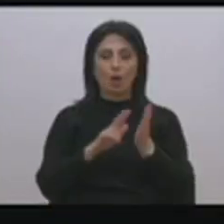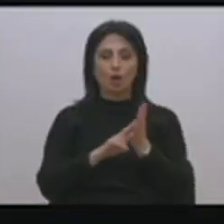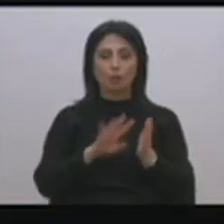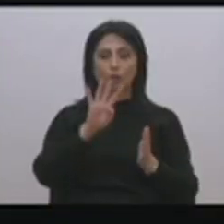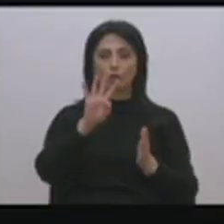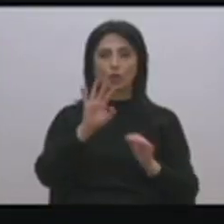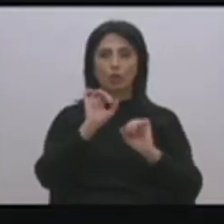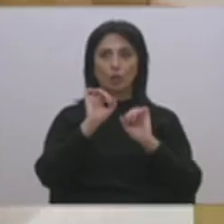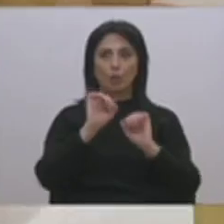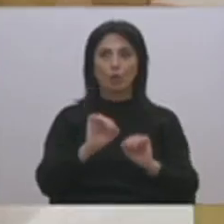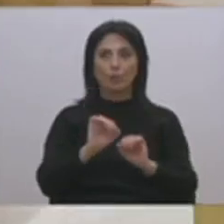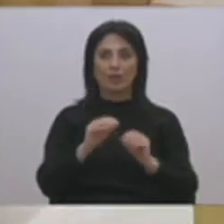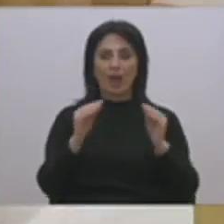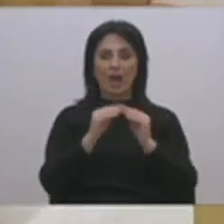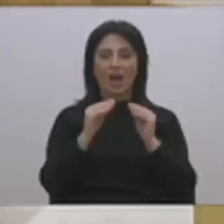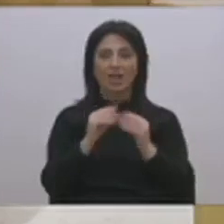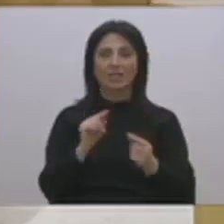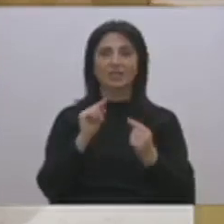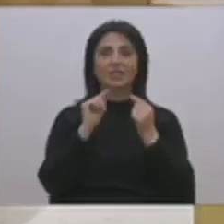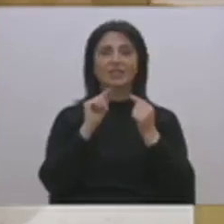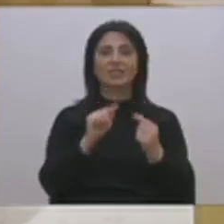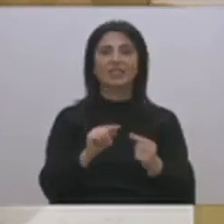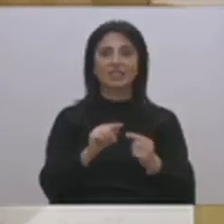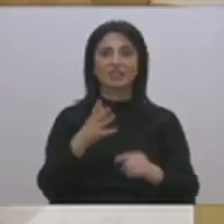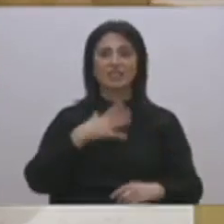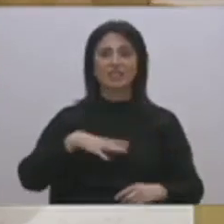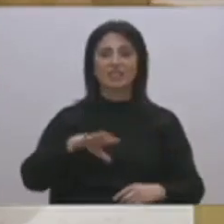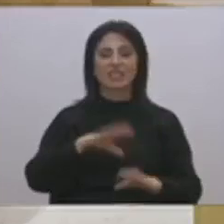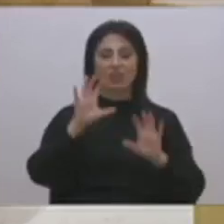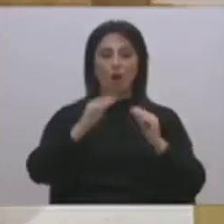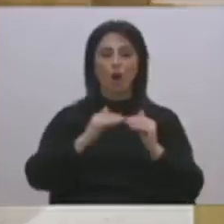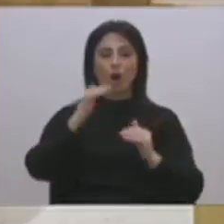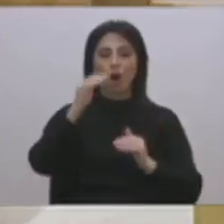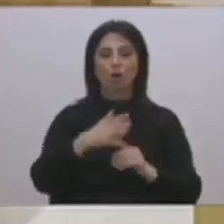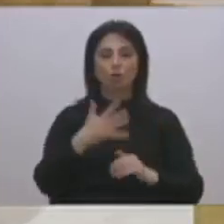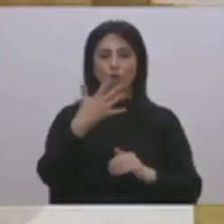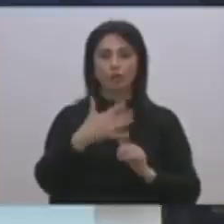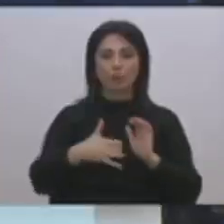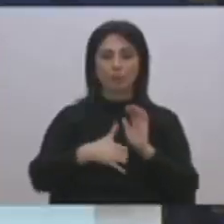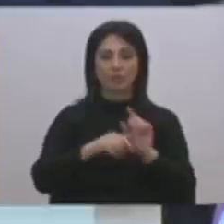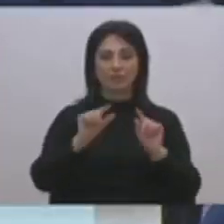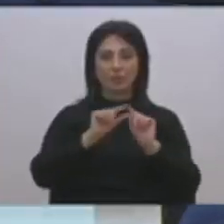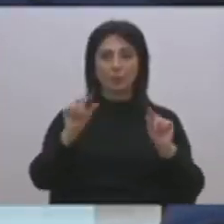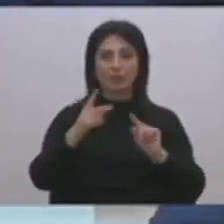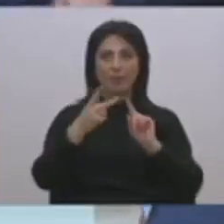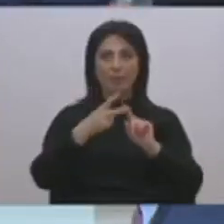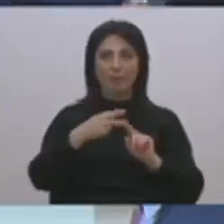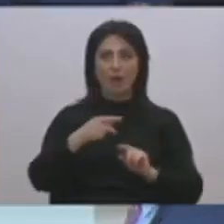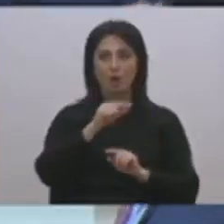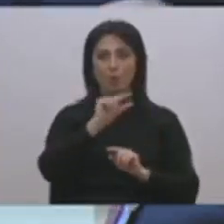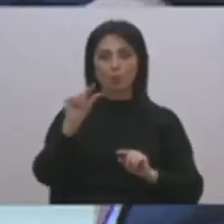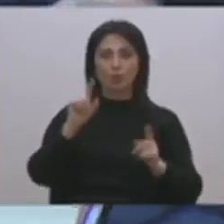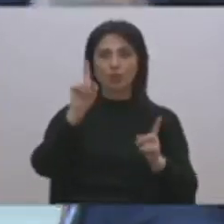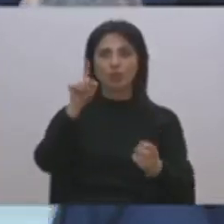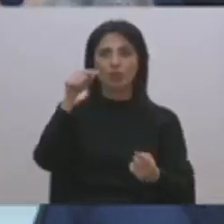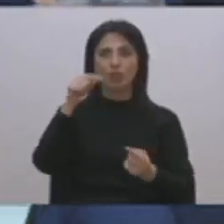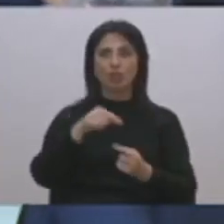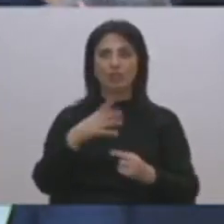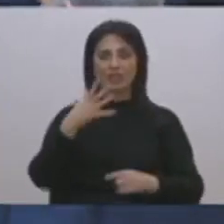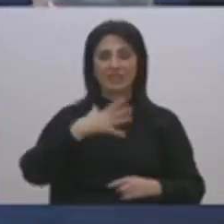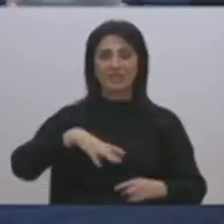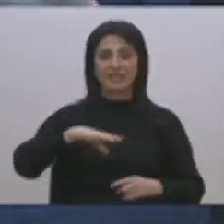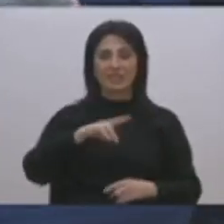Ოთხმოცდაოთხი მომხრე, ათი წინააღმდეგი, საქართველოს კონსტიტუციის 56 მუხლის მეორე პუნქტის შესაბამისად